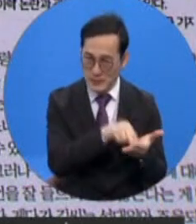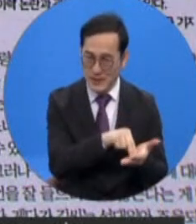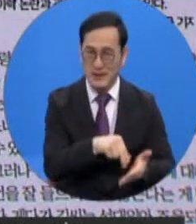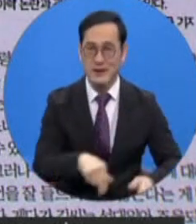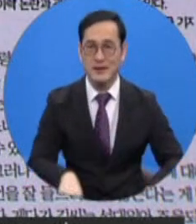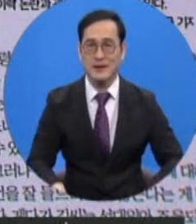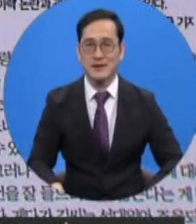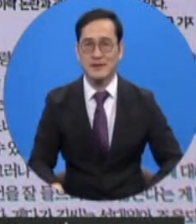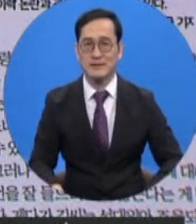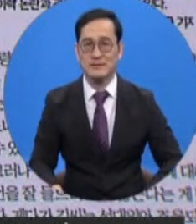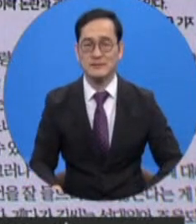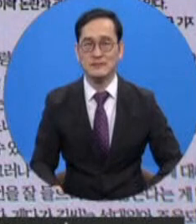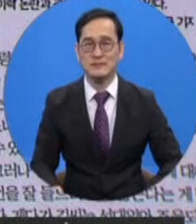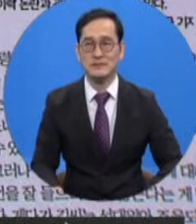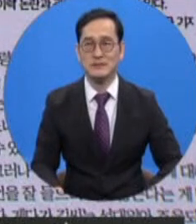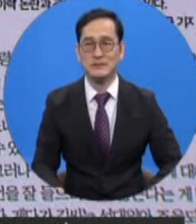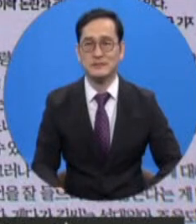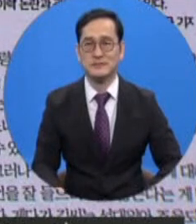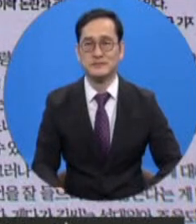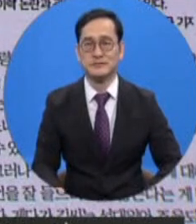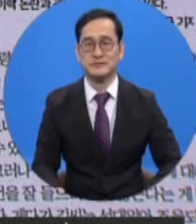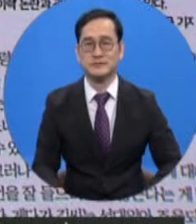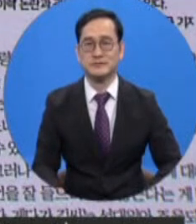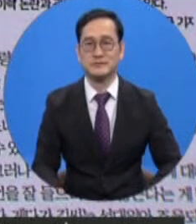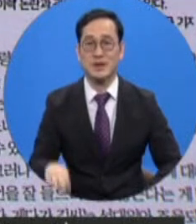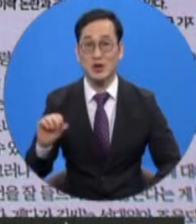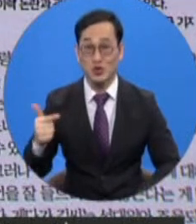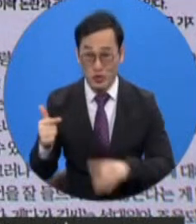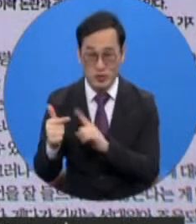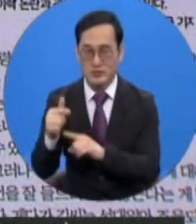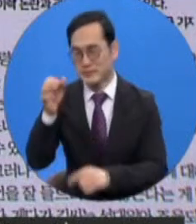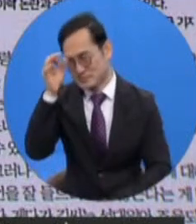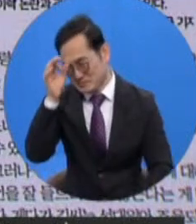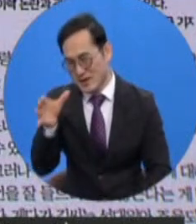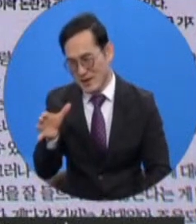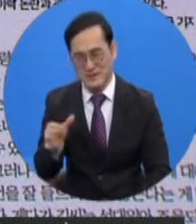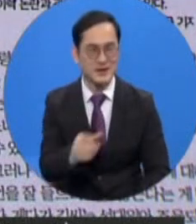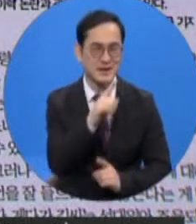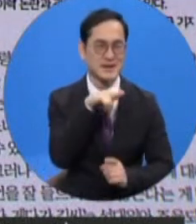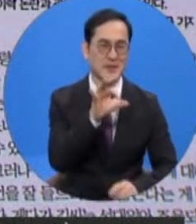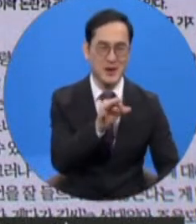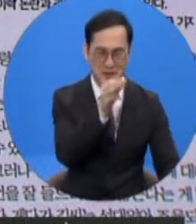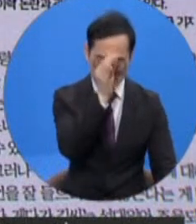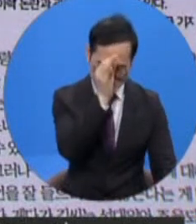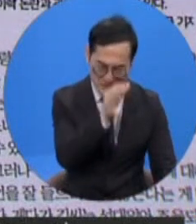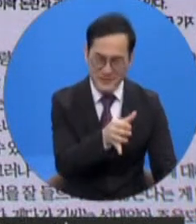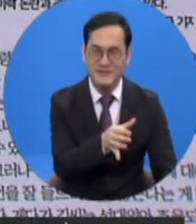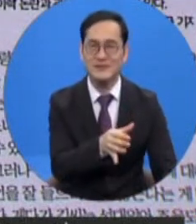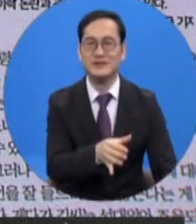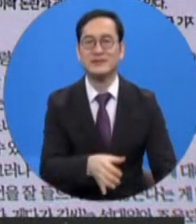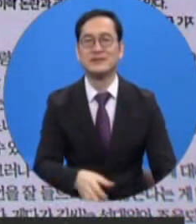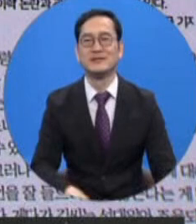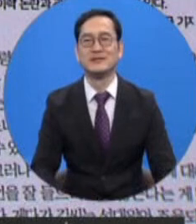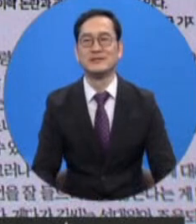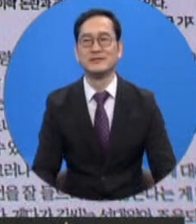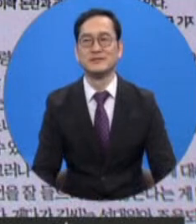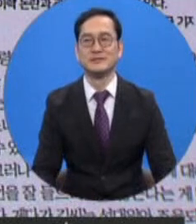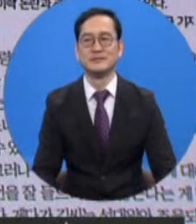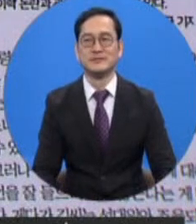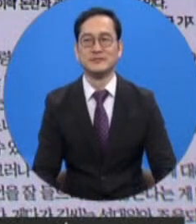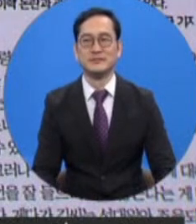대선판 흔드는 가족 리스크. 결국 어제 윤석열 후보도 재차 사과하고 이재명 후보도 사과를 했습니다. 신속 사과를